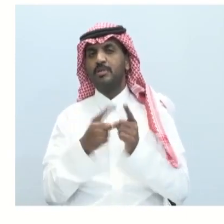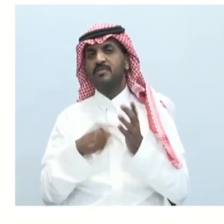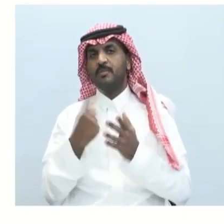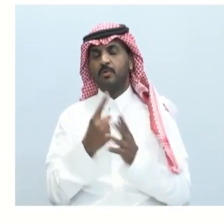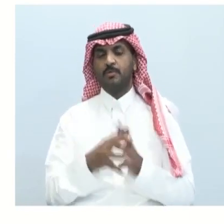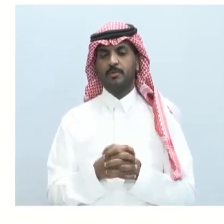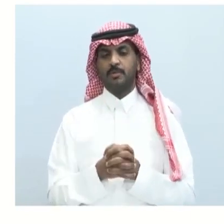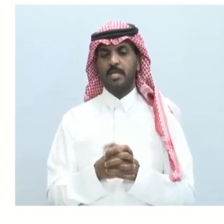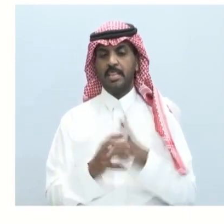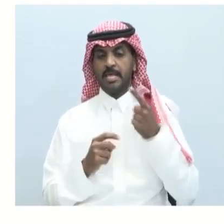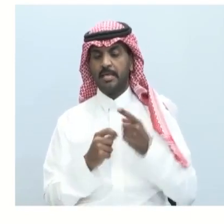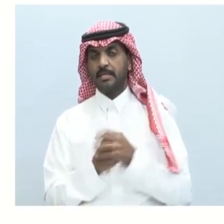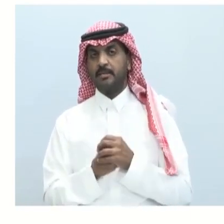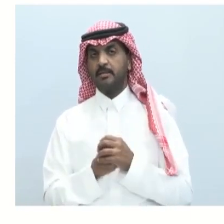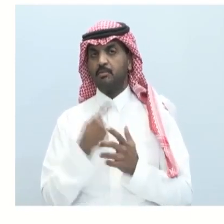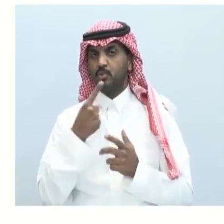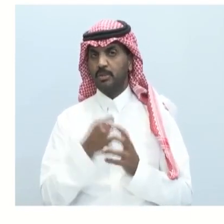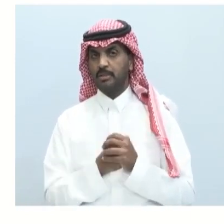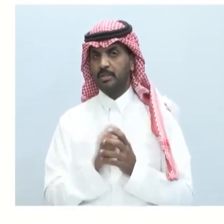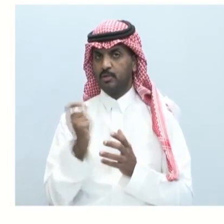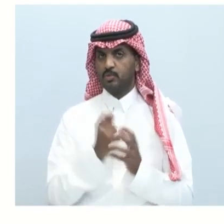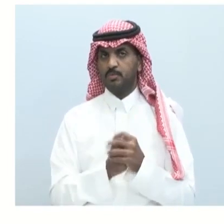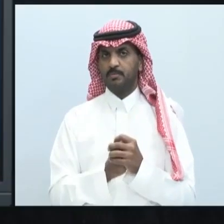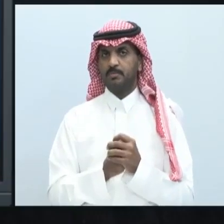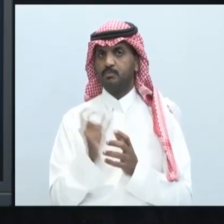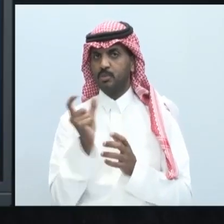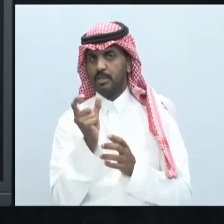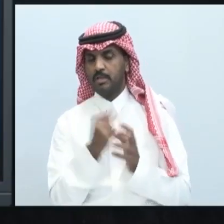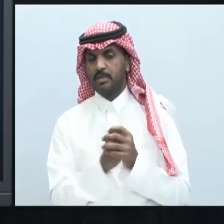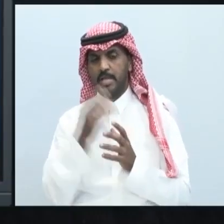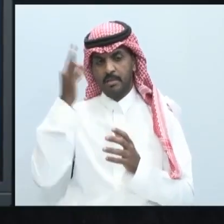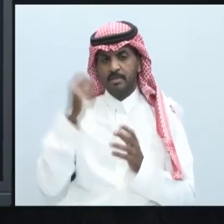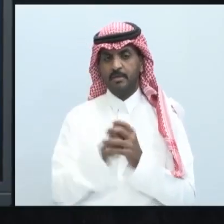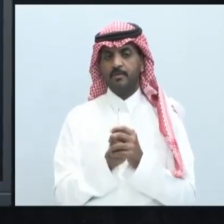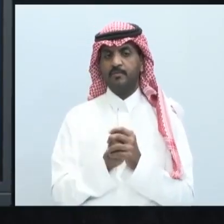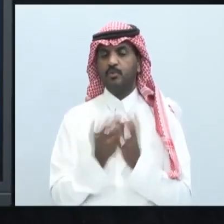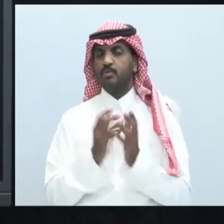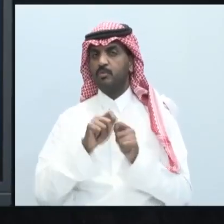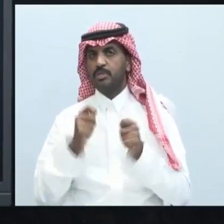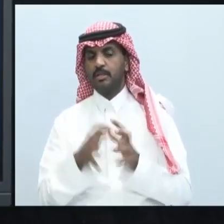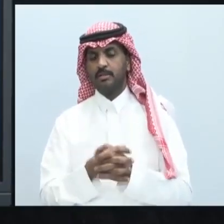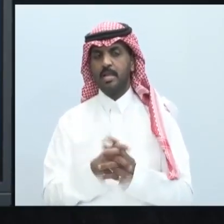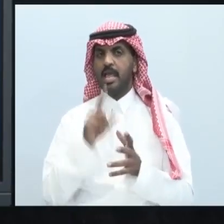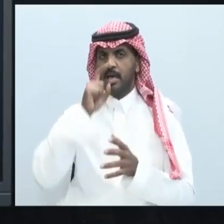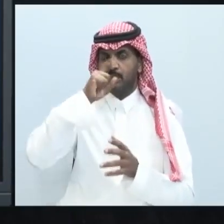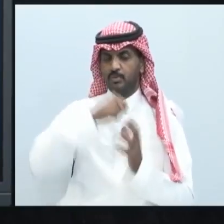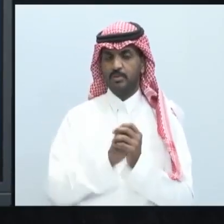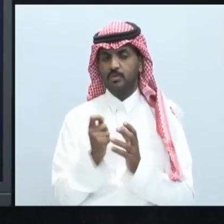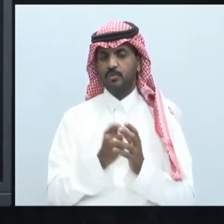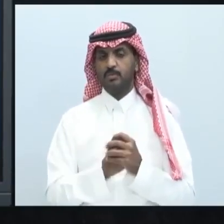الاولى ذكرنا عندما نريد ان نكتب المصطلح العلمي في الكتب او المجلات العلميه لا بد ان